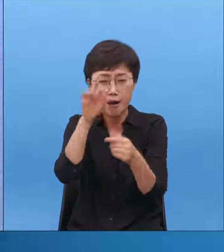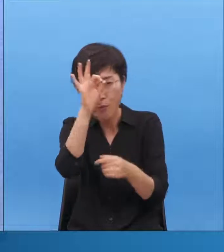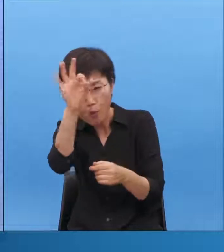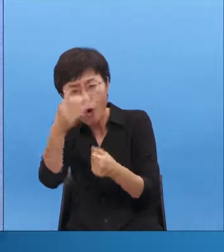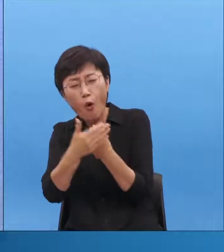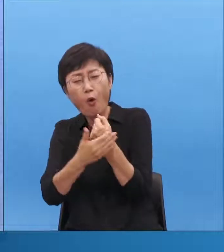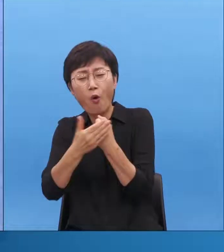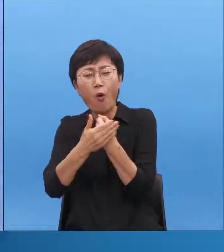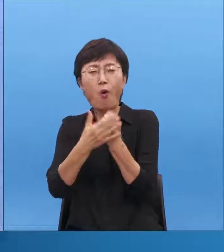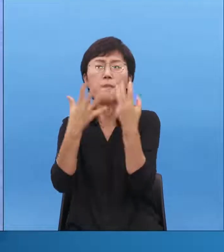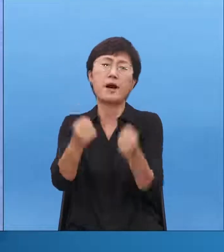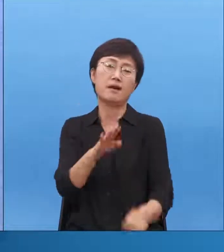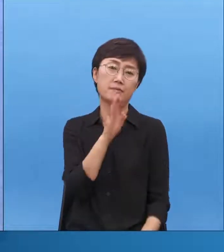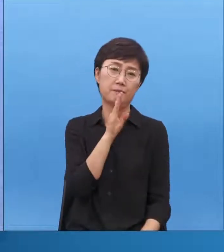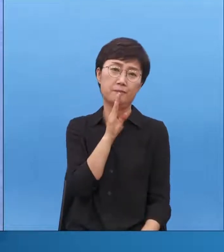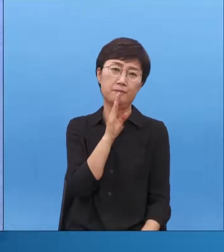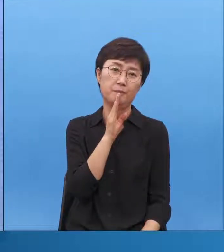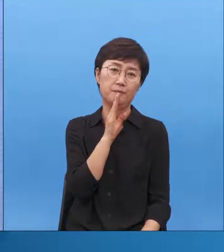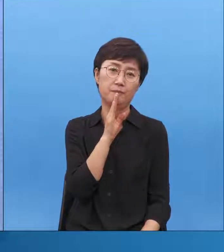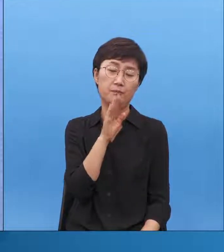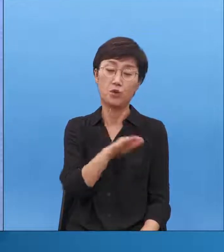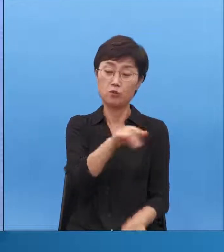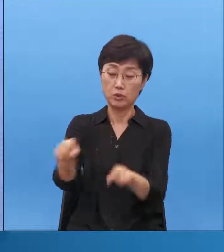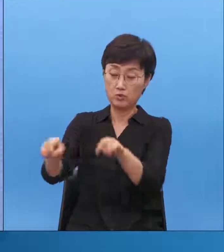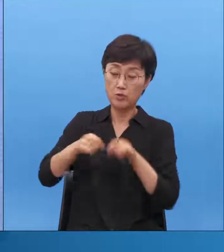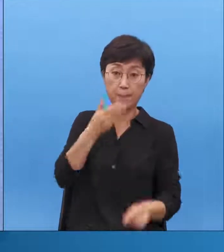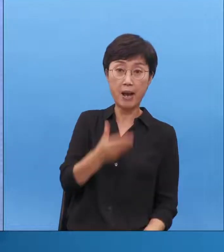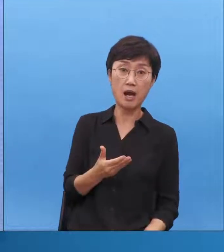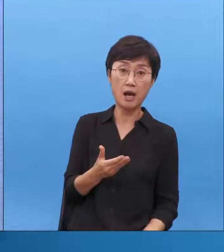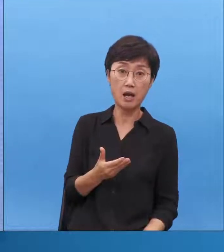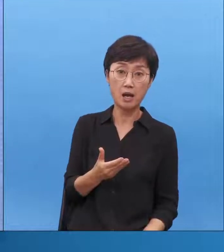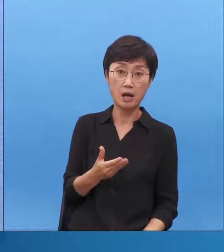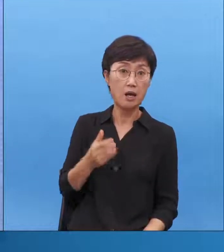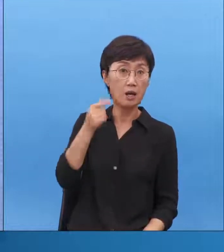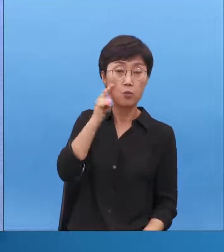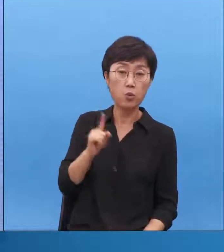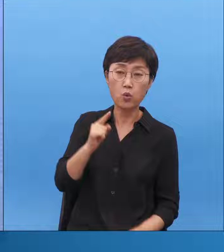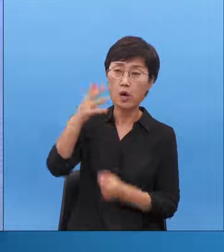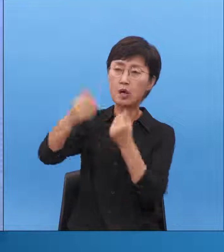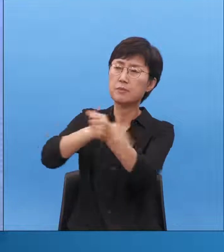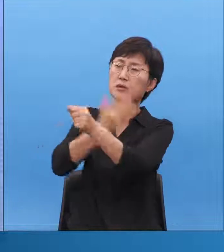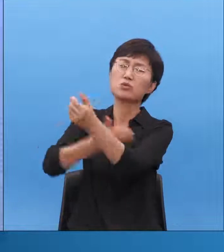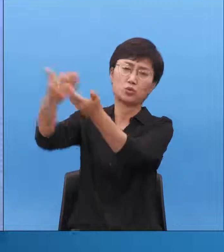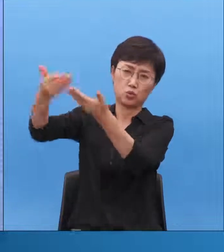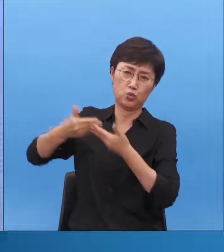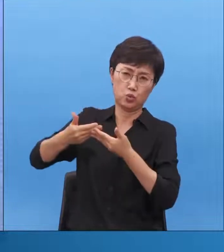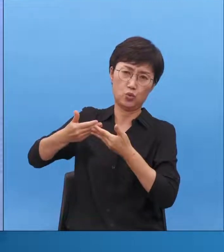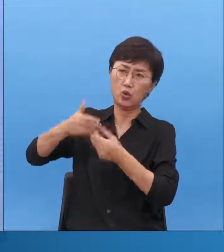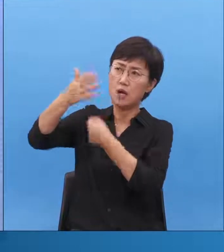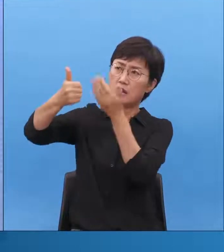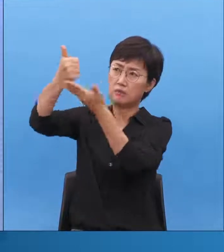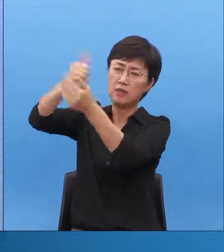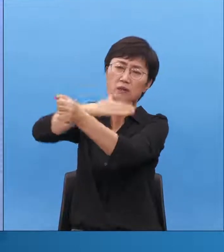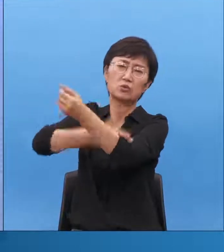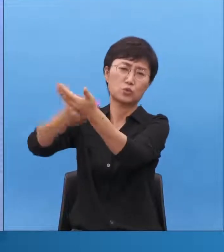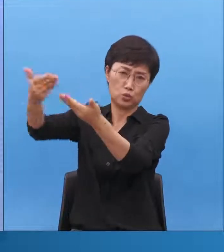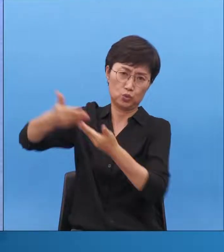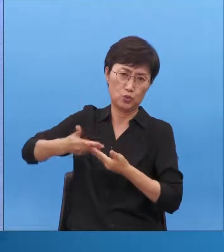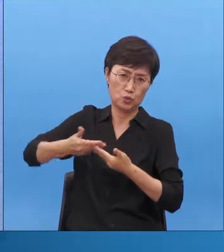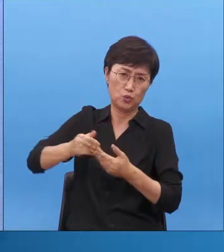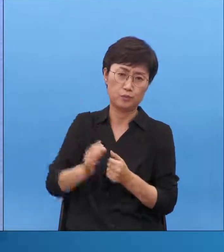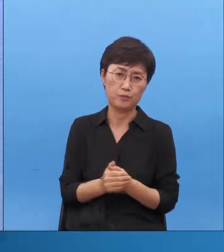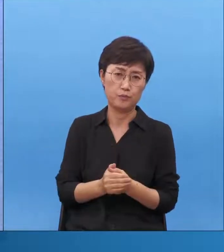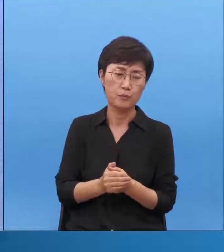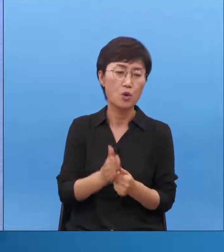없어도 하나님 주시기 때문에 할 수 있어요. And no matter how powerless you might be, if God gives you the answer, you can do it. 울산,